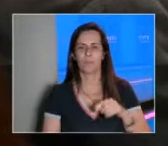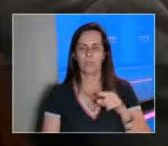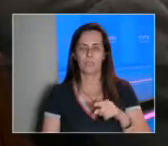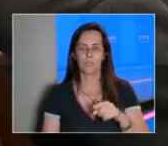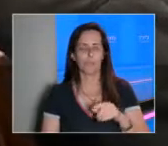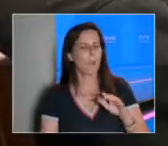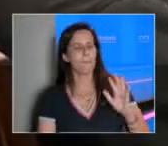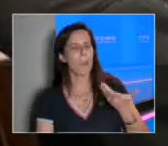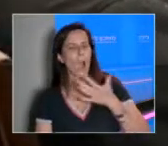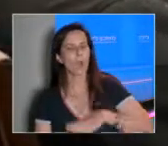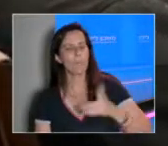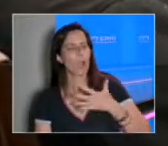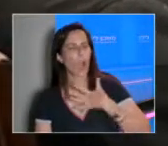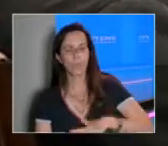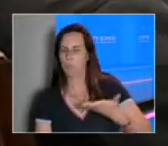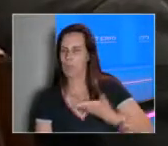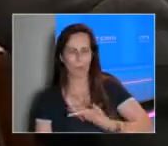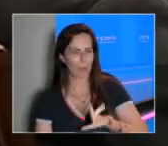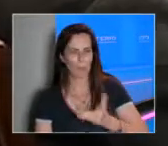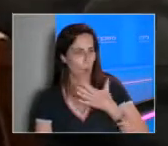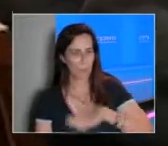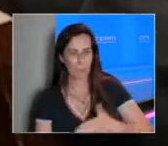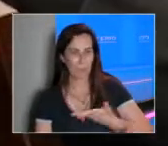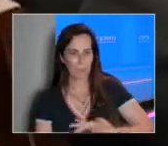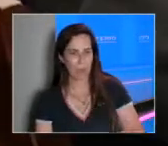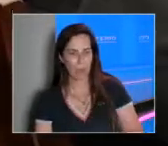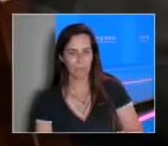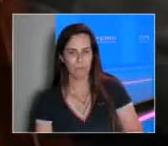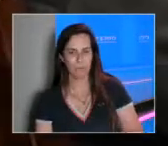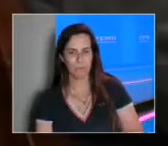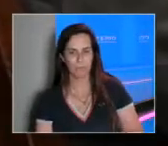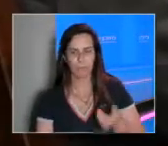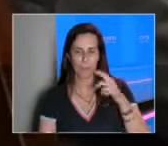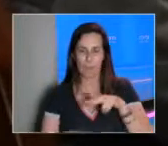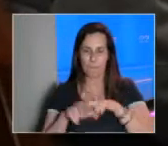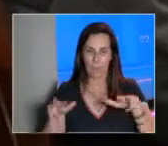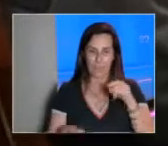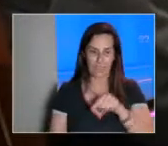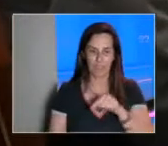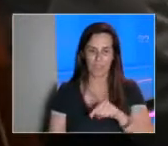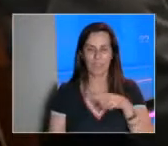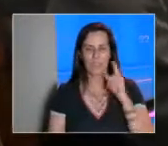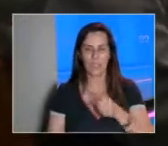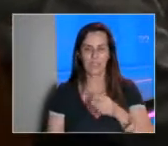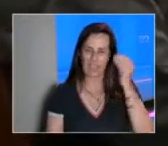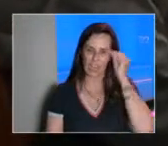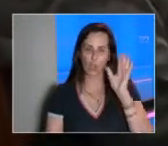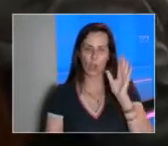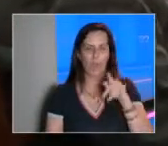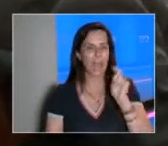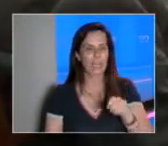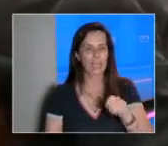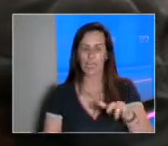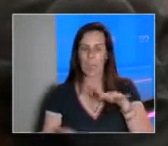שבוע... ומה רוצים להשיג, חבר הכנסת דיין? תראה, במצב הזה צריך לזכור,